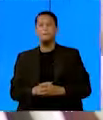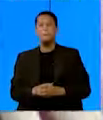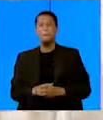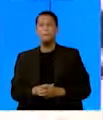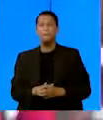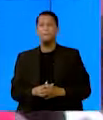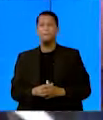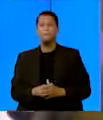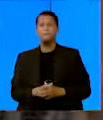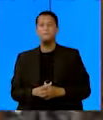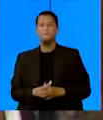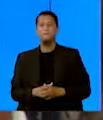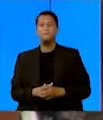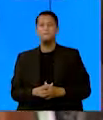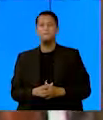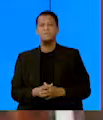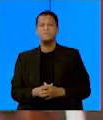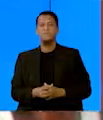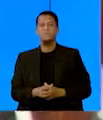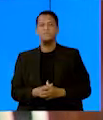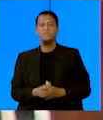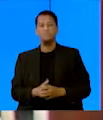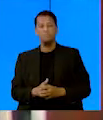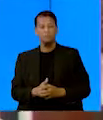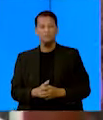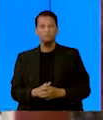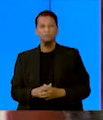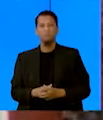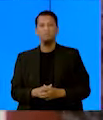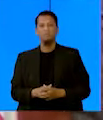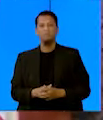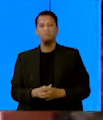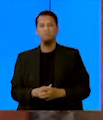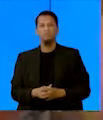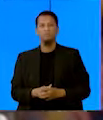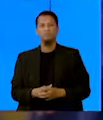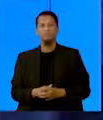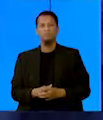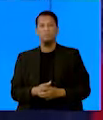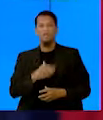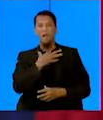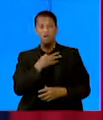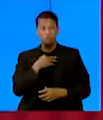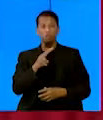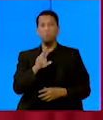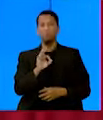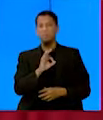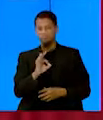Nah, ini 15.000. Ini kaos-kaos 20 ribuan.